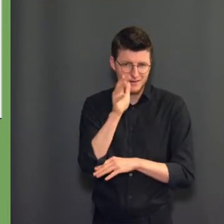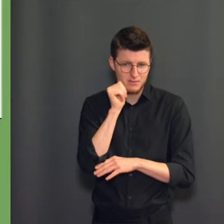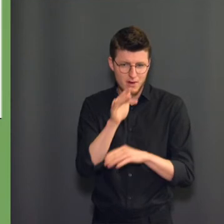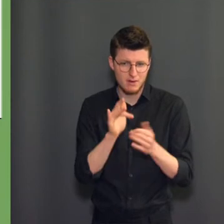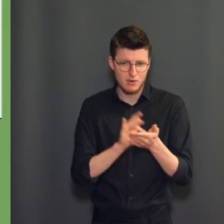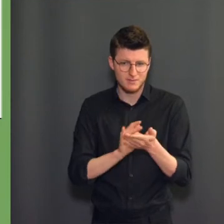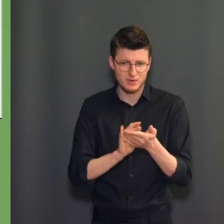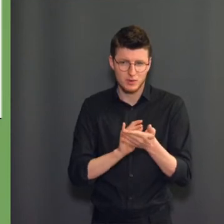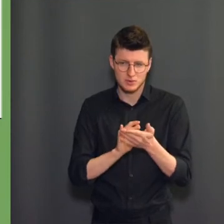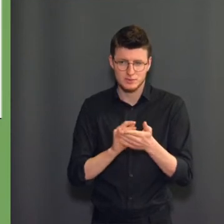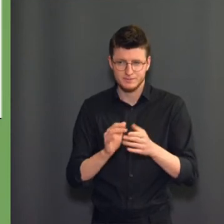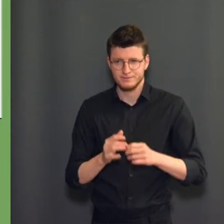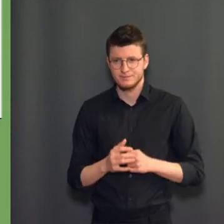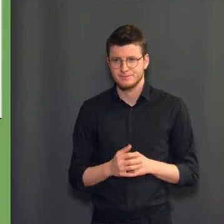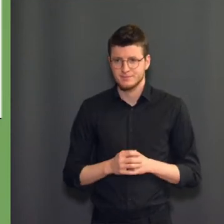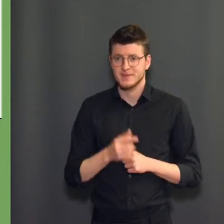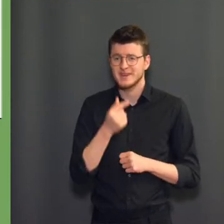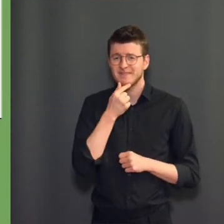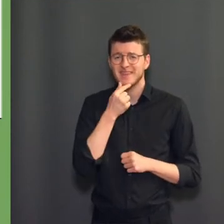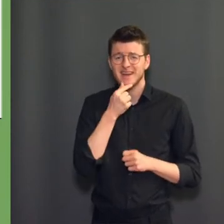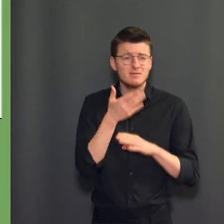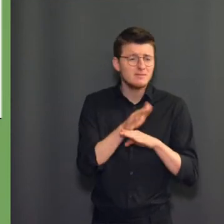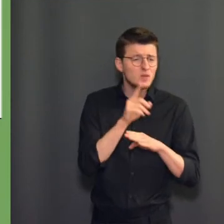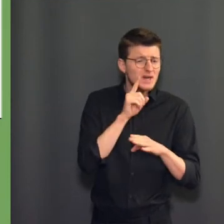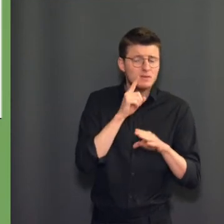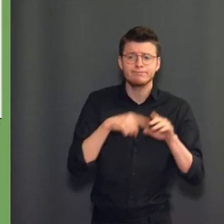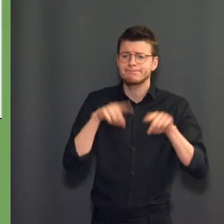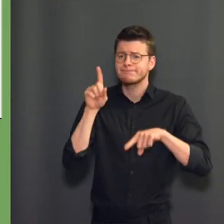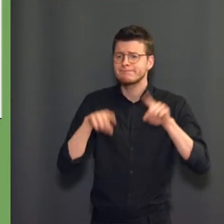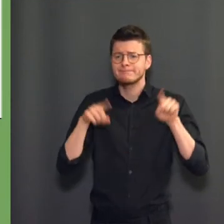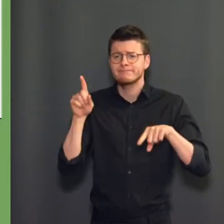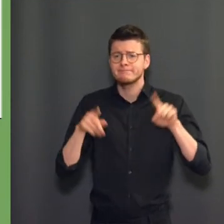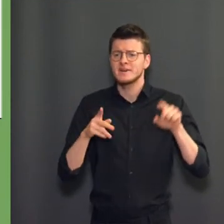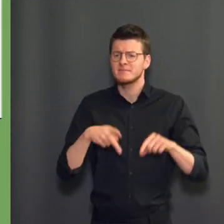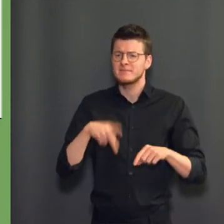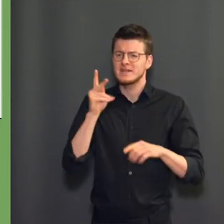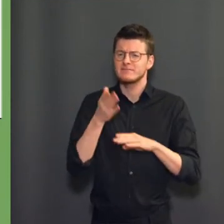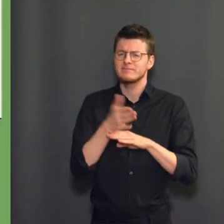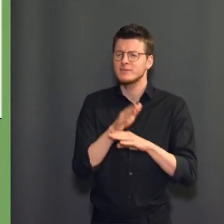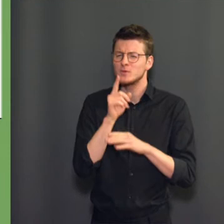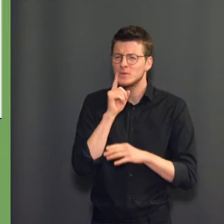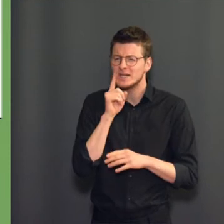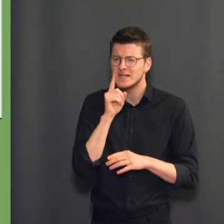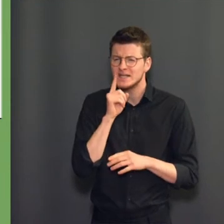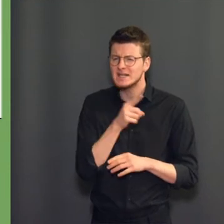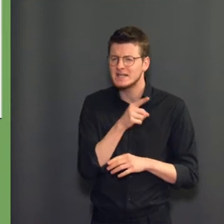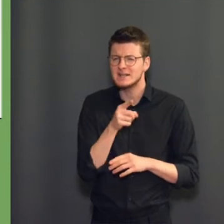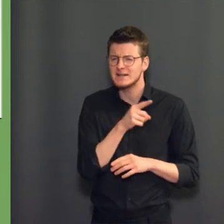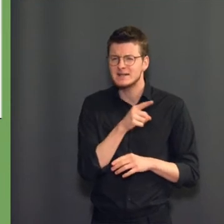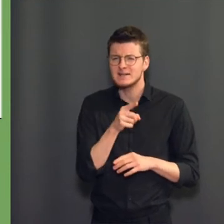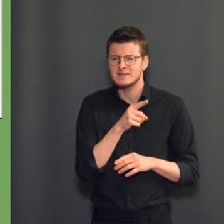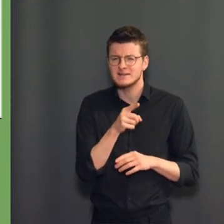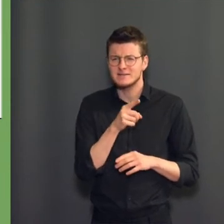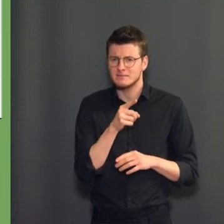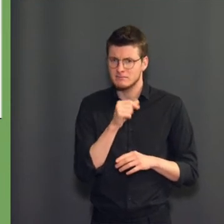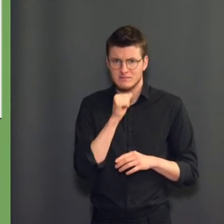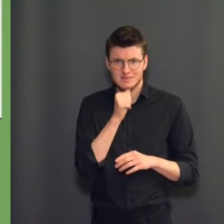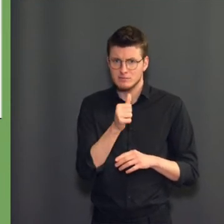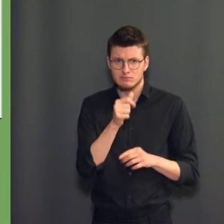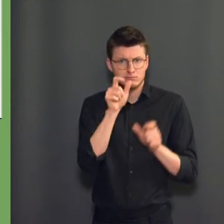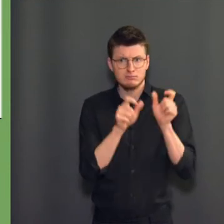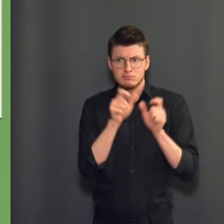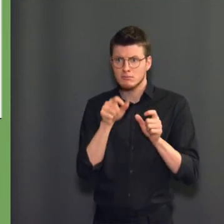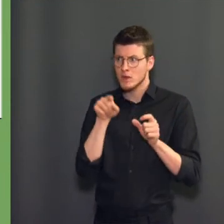leeftijden, maar het merendeel van de overlijdens vindt nog steeds plaats buiten de rusthuizen.